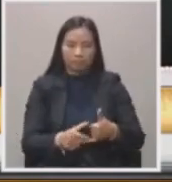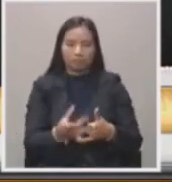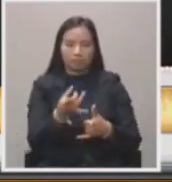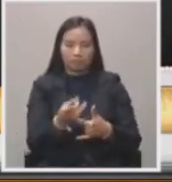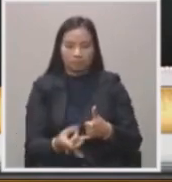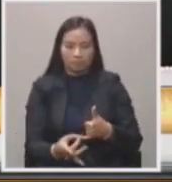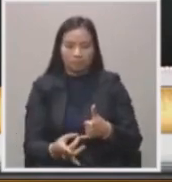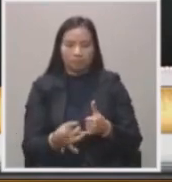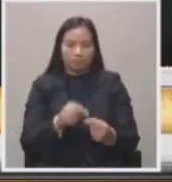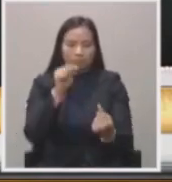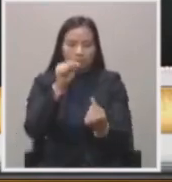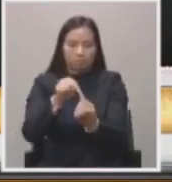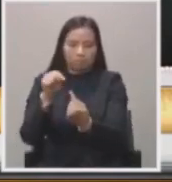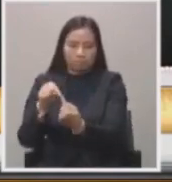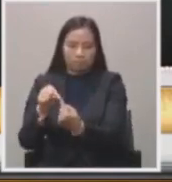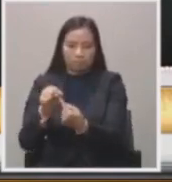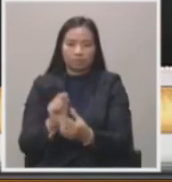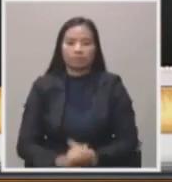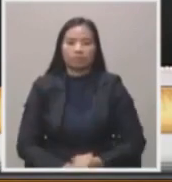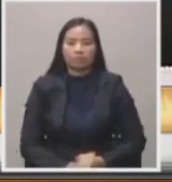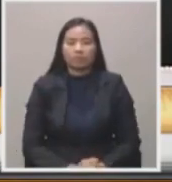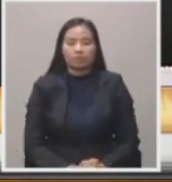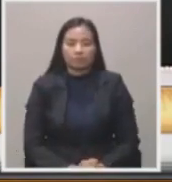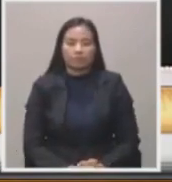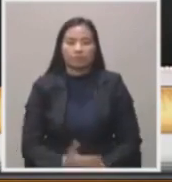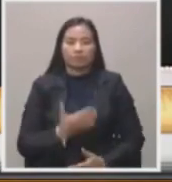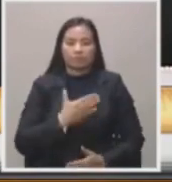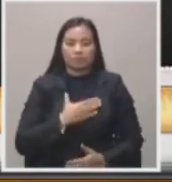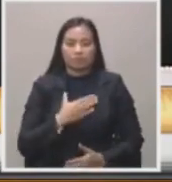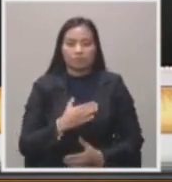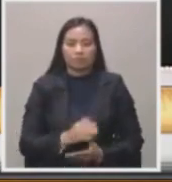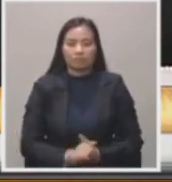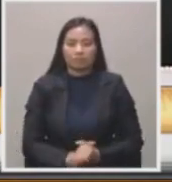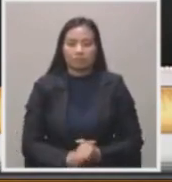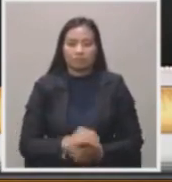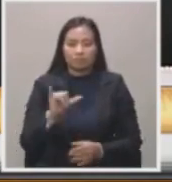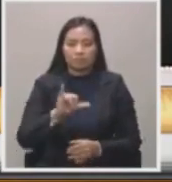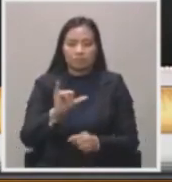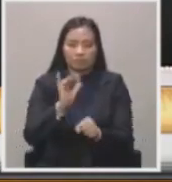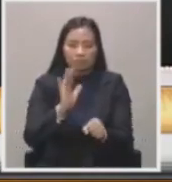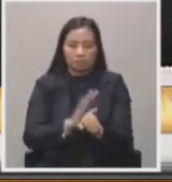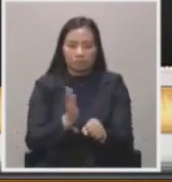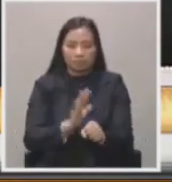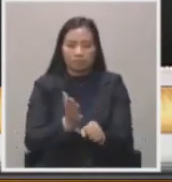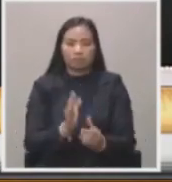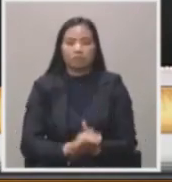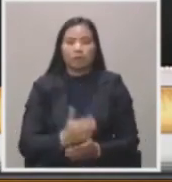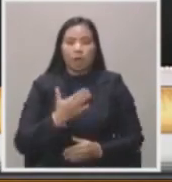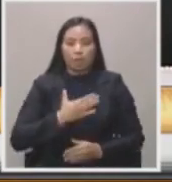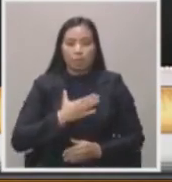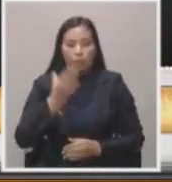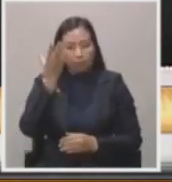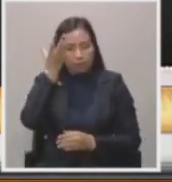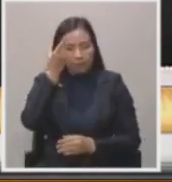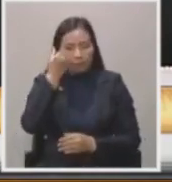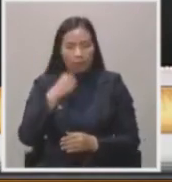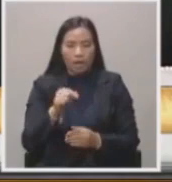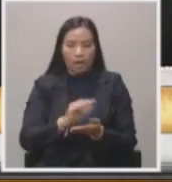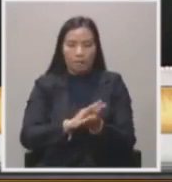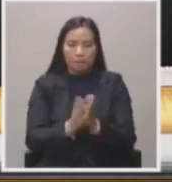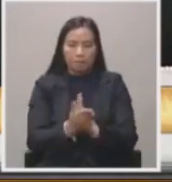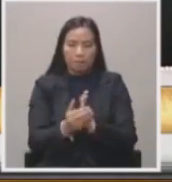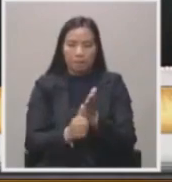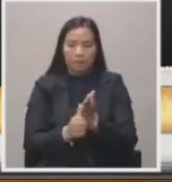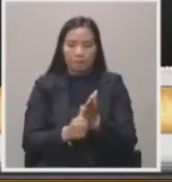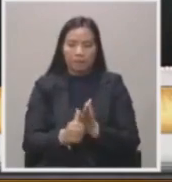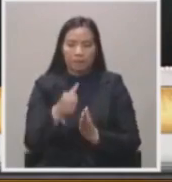ไรที่จะมีความเหมาะสมเราเห็นว่ายังไม่เพียงพอเพราะฉะนั้นผมคิดว่าตรงนี้ถ้ามีการปรับแก้